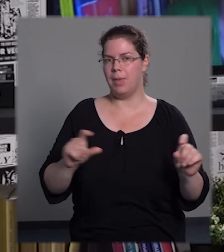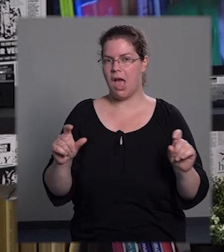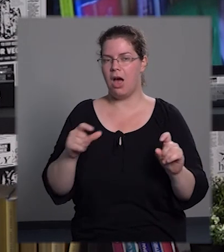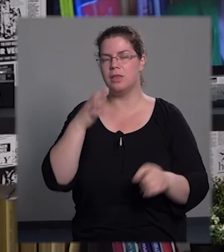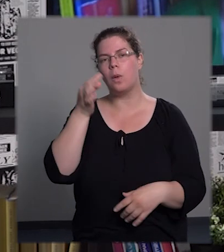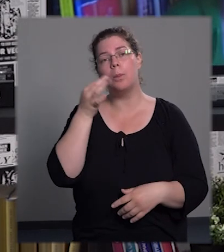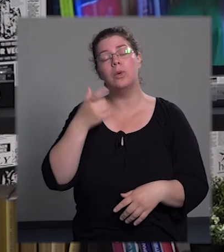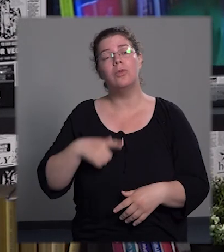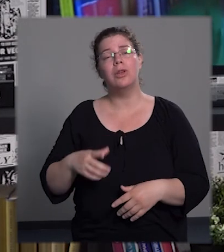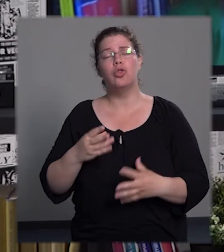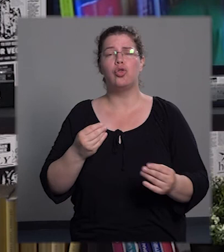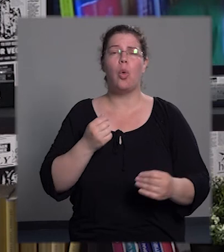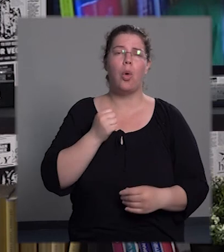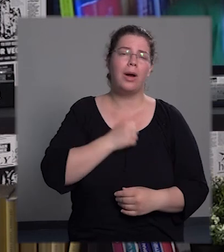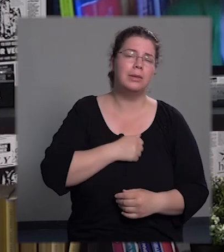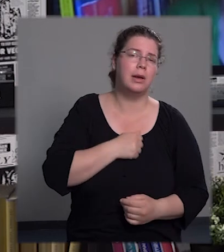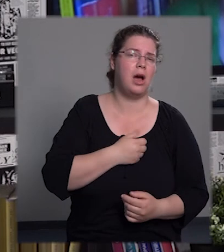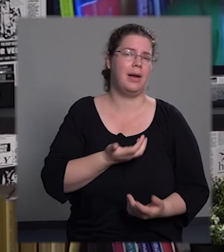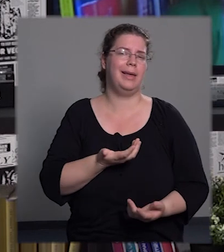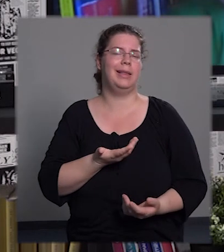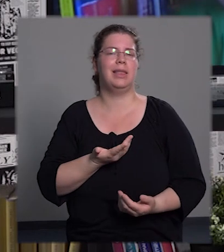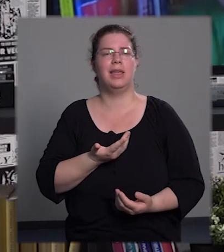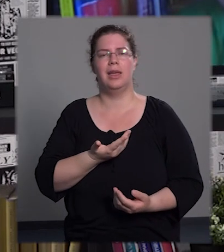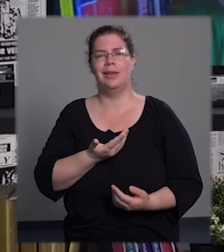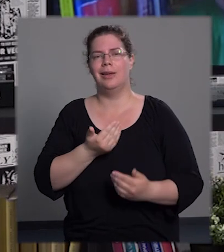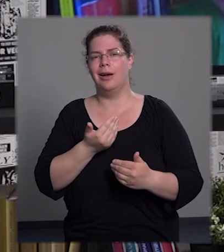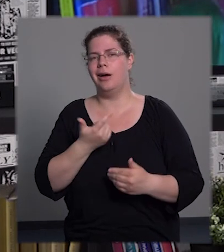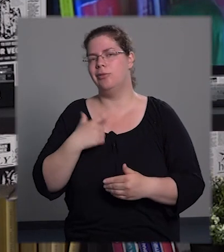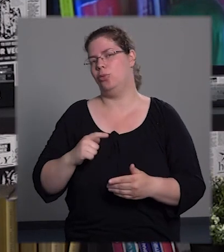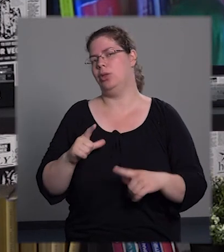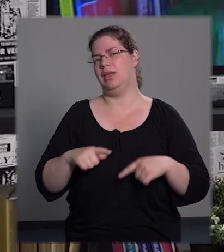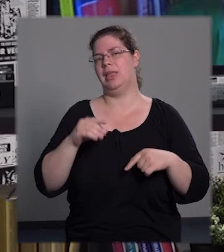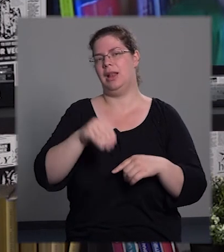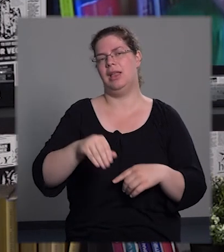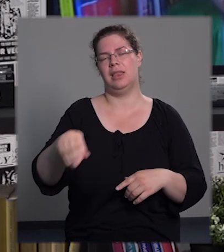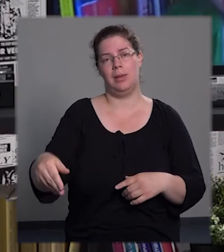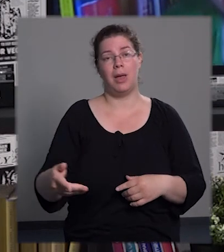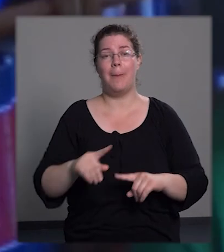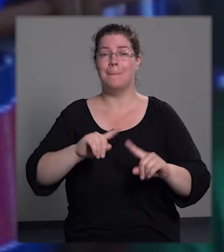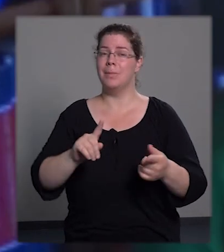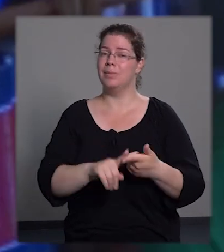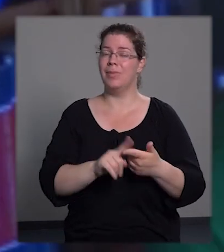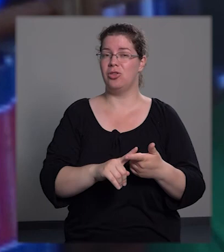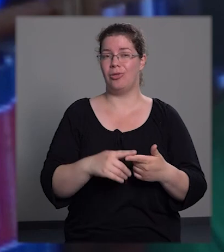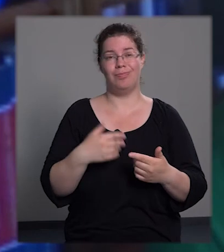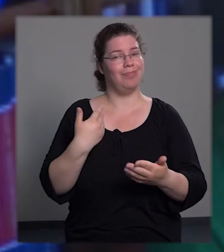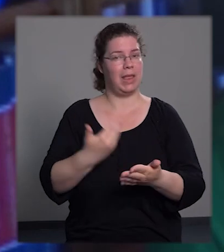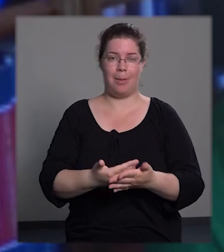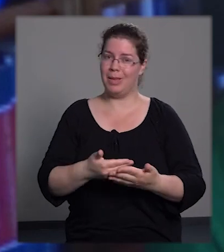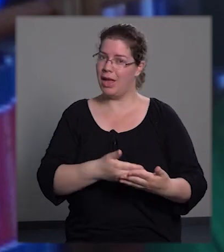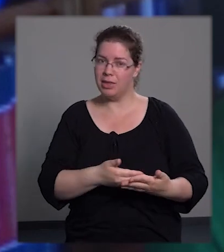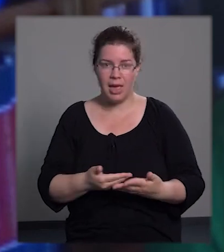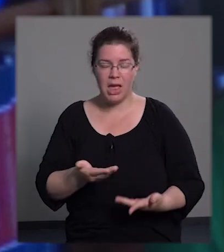hogy sok tragédia szegélyezte az életét, másik, hogy nem lett gyereke. Tehát ez az egy volt az,